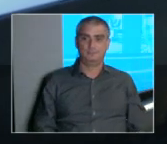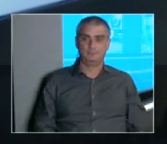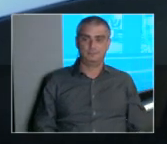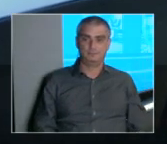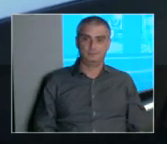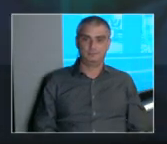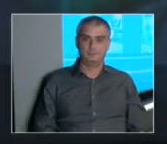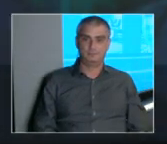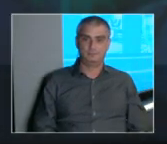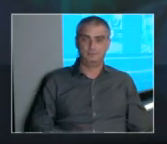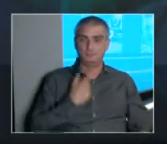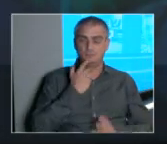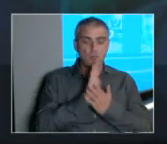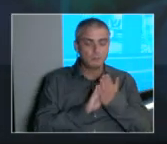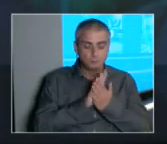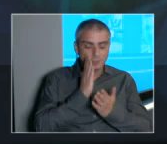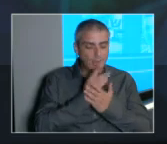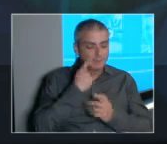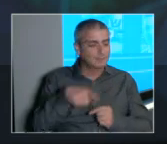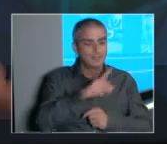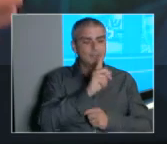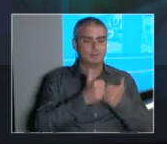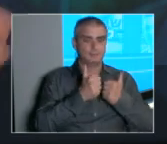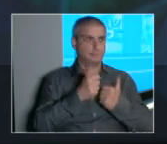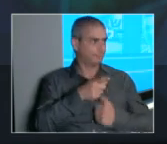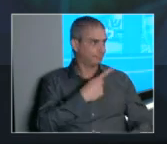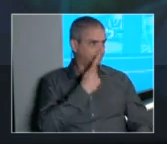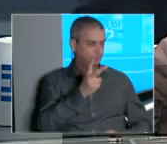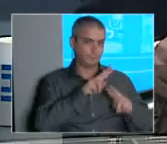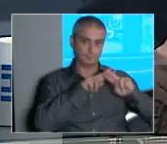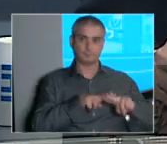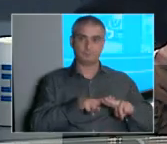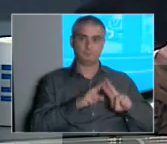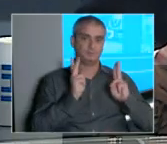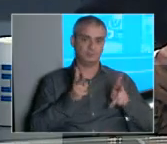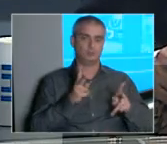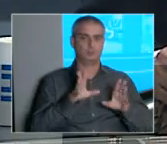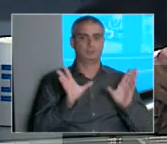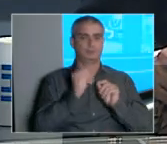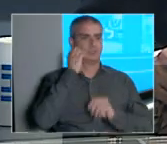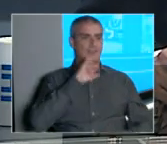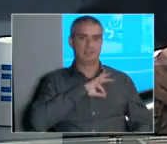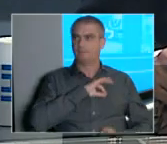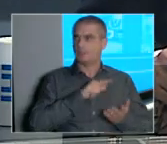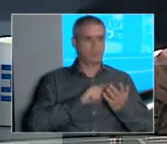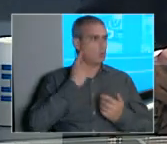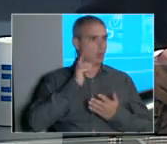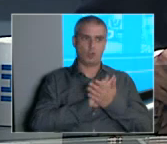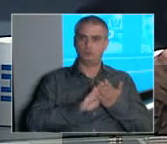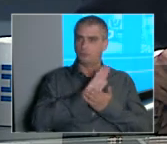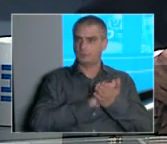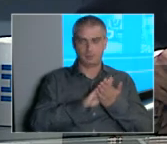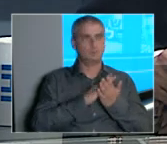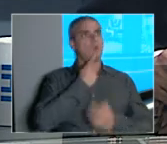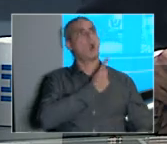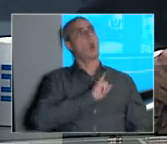עוד לא אמר כלום, עד שנראה מי ומי ההולכים. זאת אומרת, אתה משאיר בעצם פתח להליכה עם איווט ליברמן, כי אנחנו לא שומעים